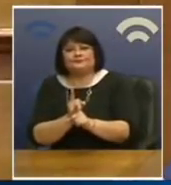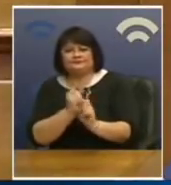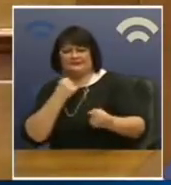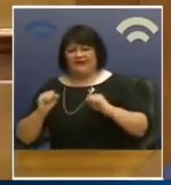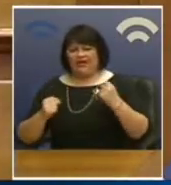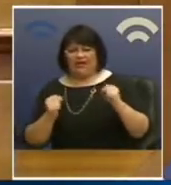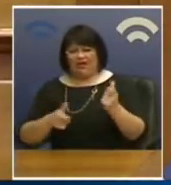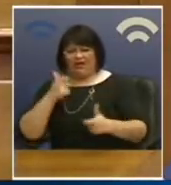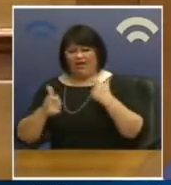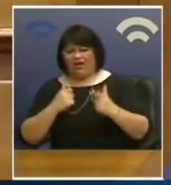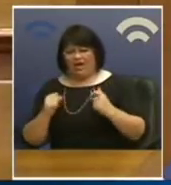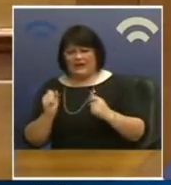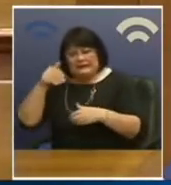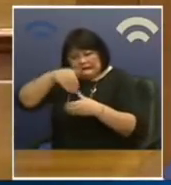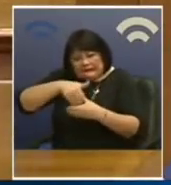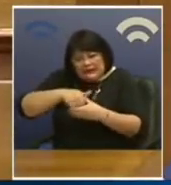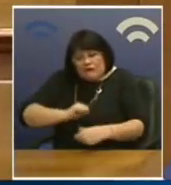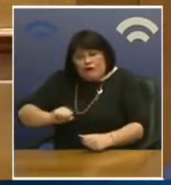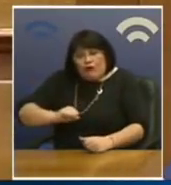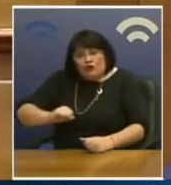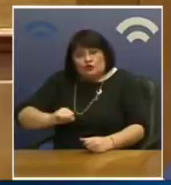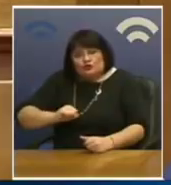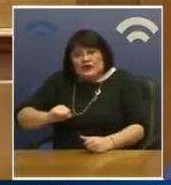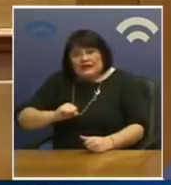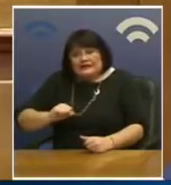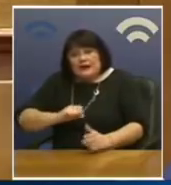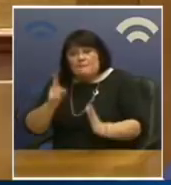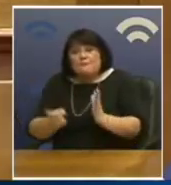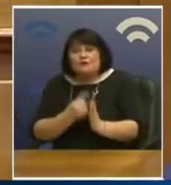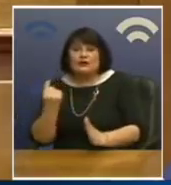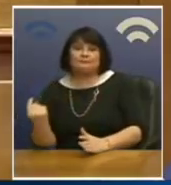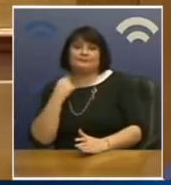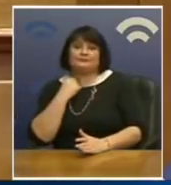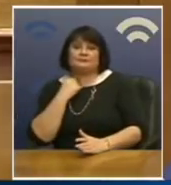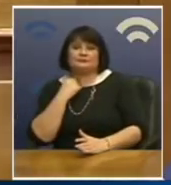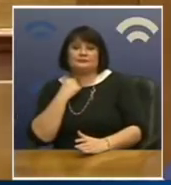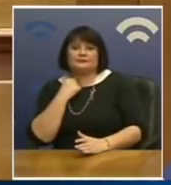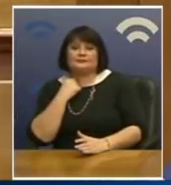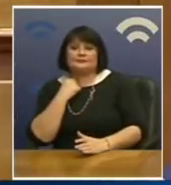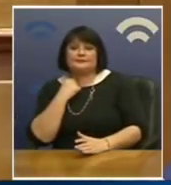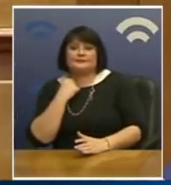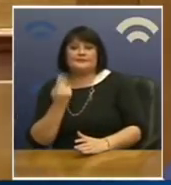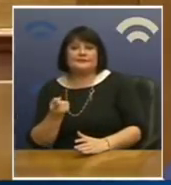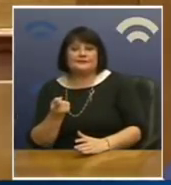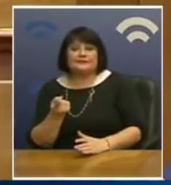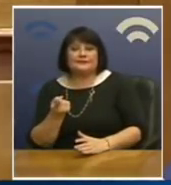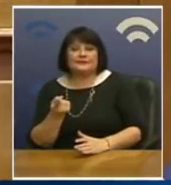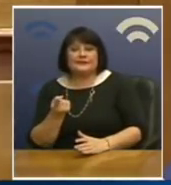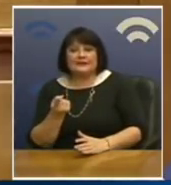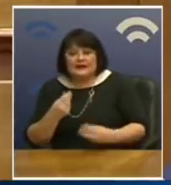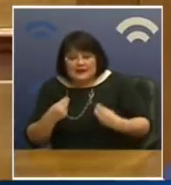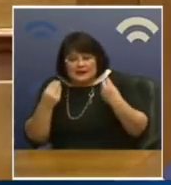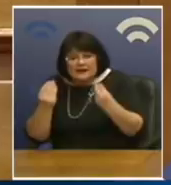υπέκρυπταν και έναν φόβο. Το φόβο να χάσουν για πρώτη φορά τον έλεγχο του Συντάγματος οι